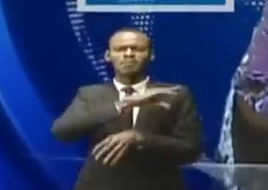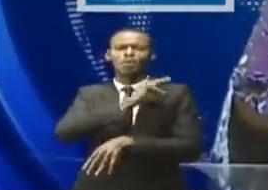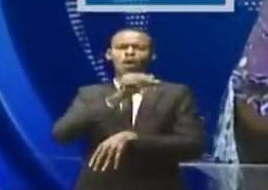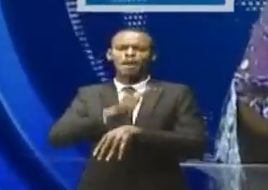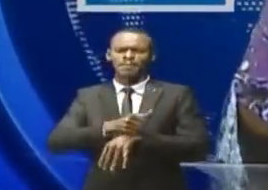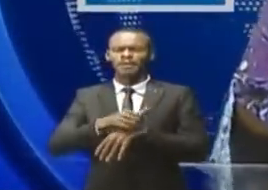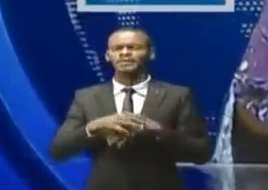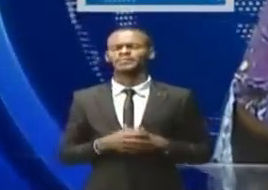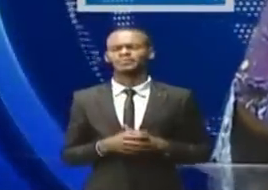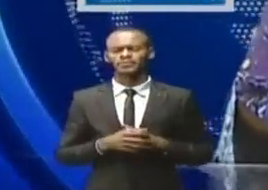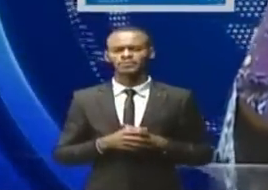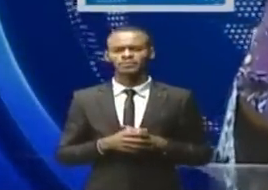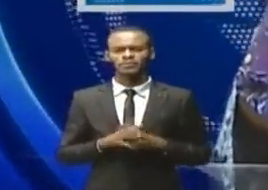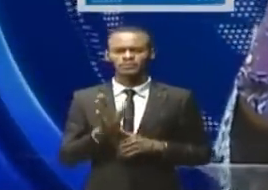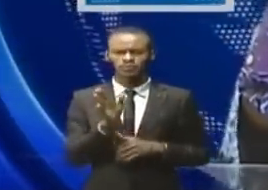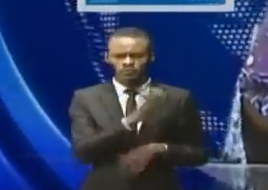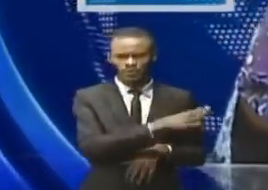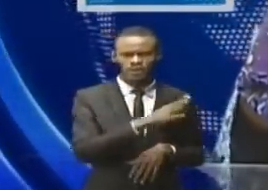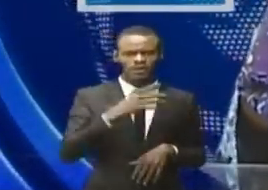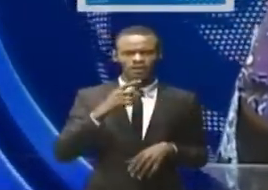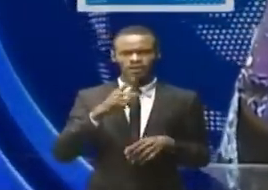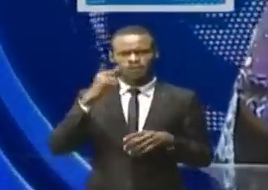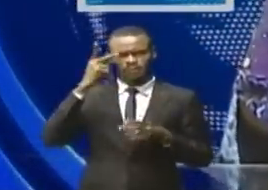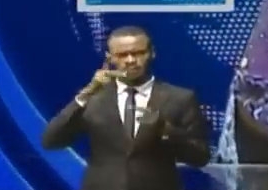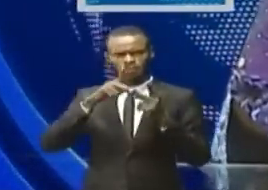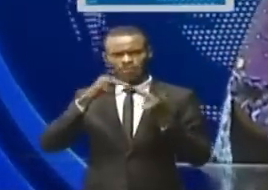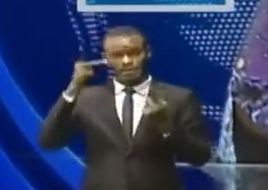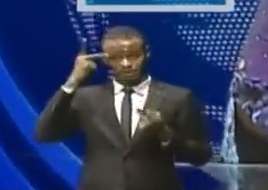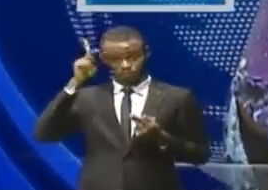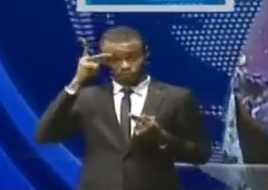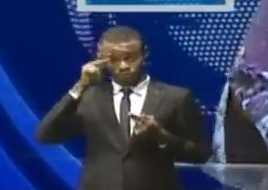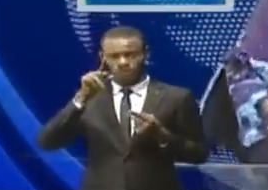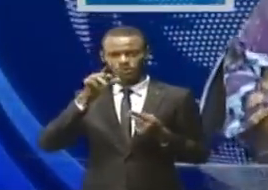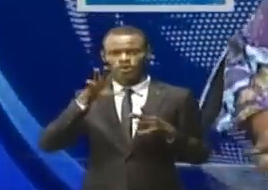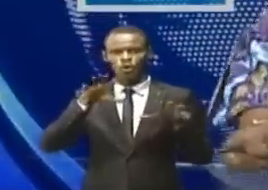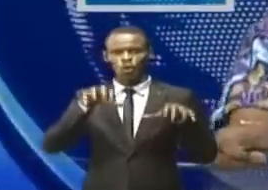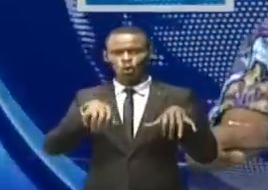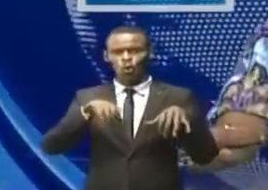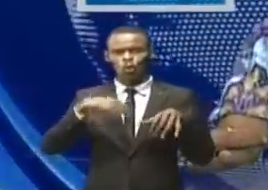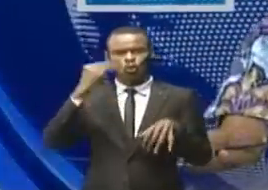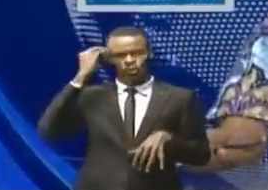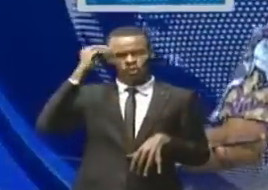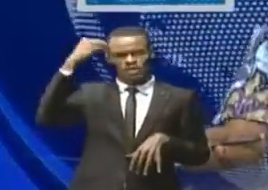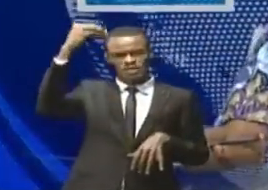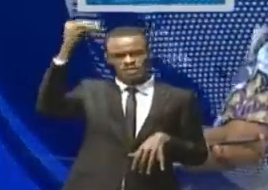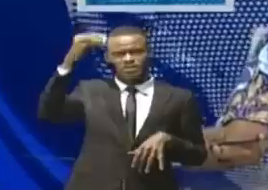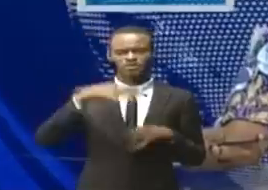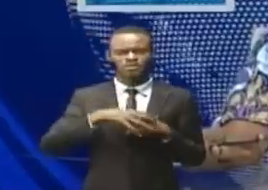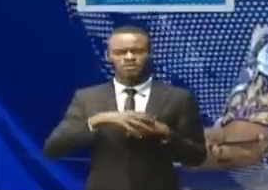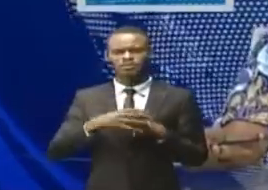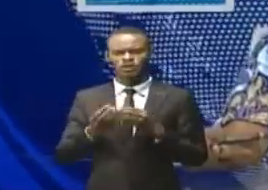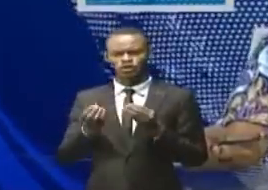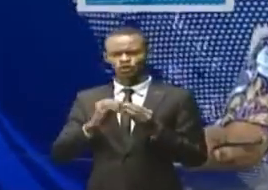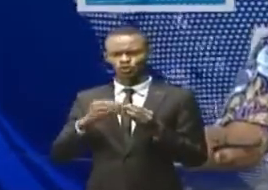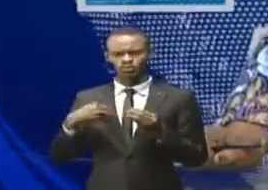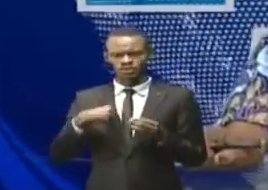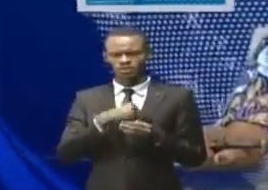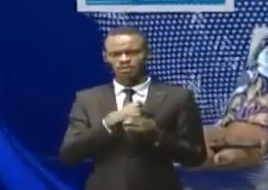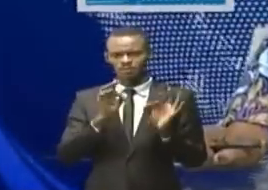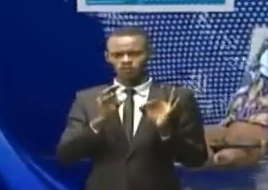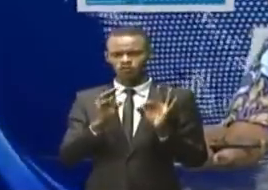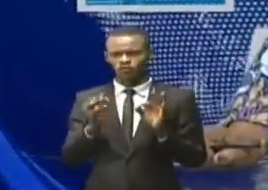Le parti politique Congo Espoir continue à enregistrer les nouveaux adhérents. Le dernier en date dans la ville d'Isiro,